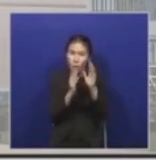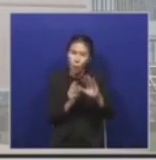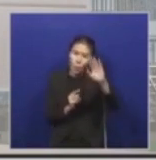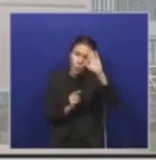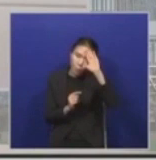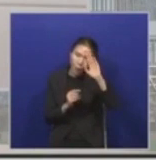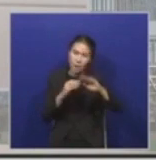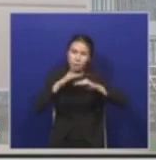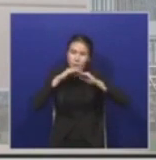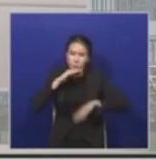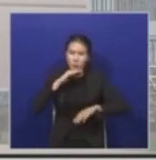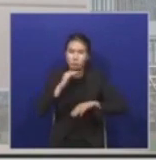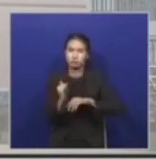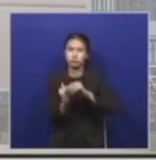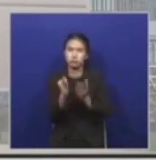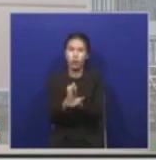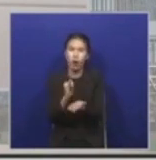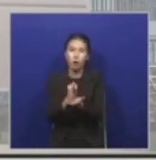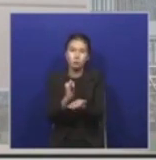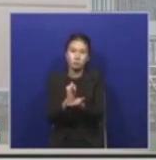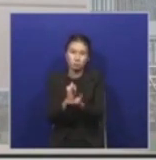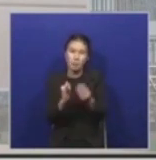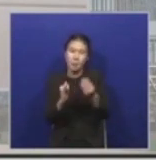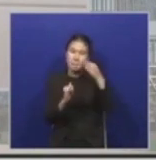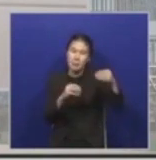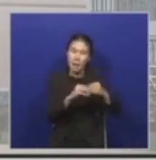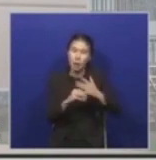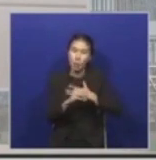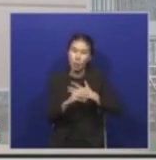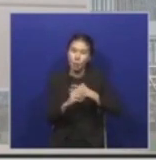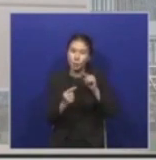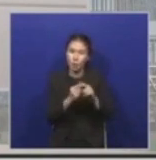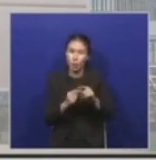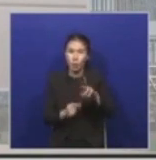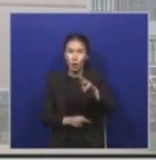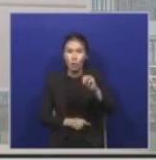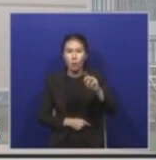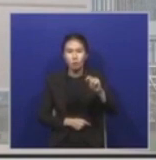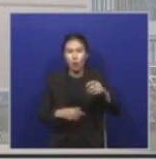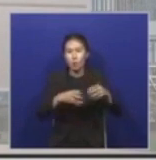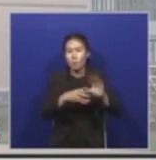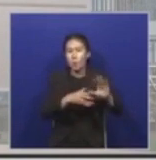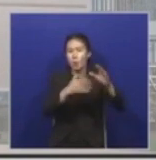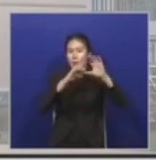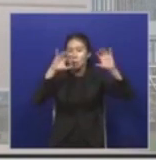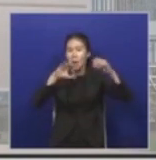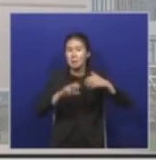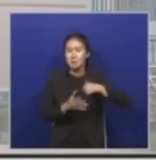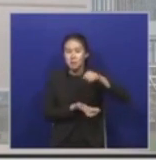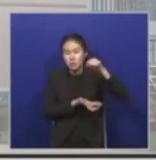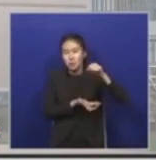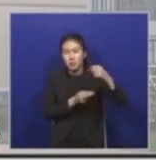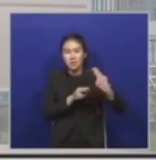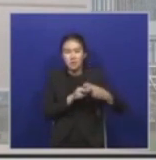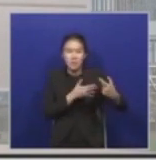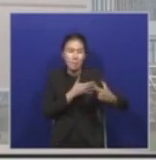ครับในพื้นที่เขตคลองสามวาผมครับผมไม่มีรัฐมนตรีเหมือนฝากรัฐบาลครับที่จะมีถุงยางชีพแปะชื่อรัฐ